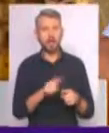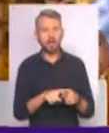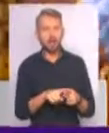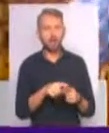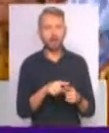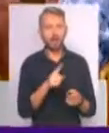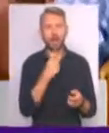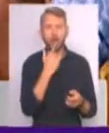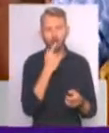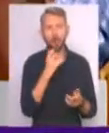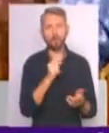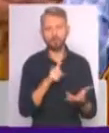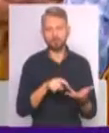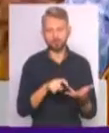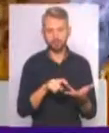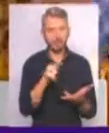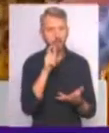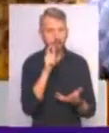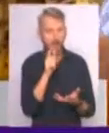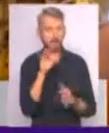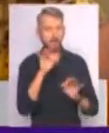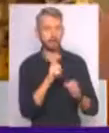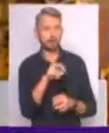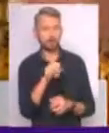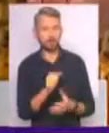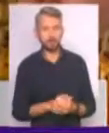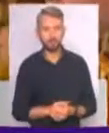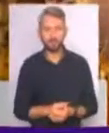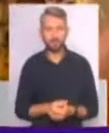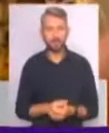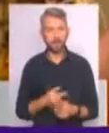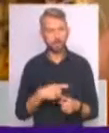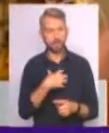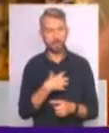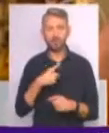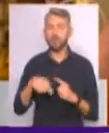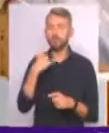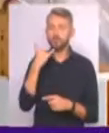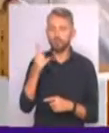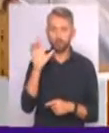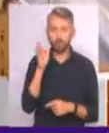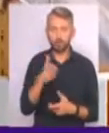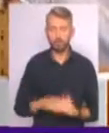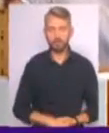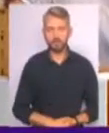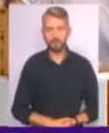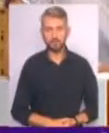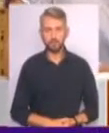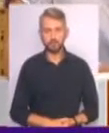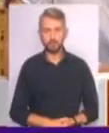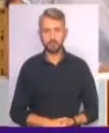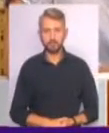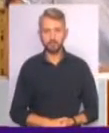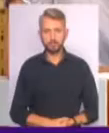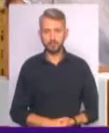сахар, да, вот эти индекс... вещи надо сделать. Хома. Да. Это важно. Наступный, будь ласка, слухаем у вас. Мы вас слухаем,